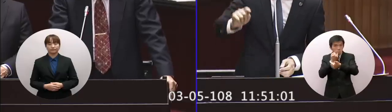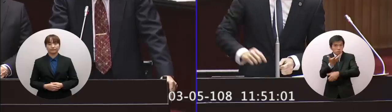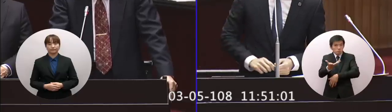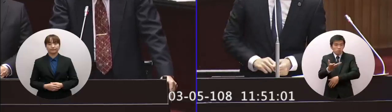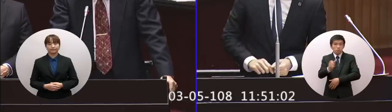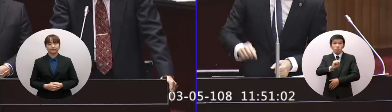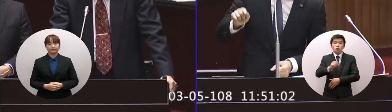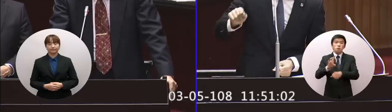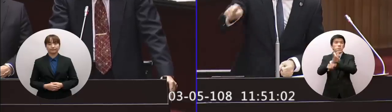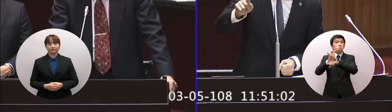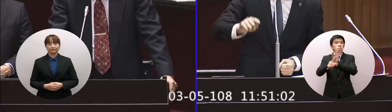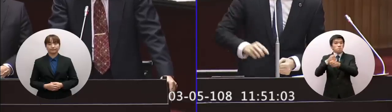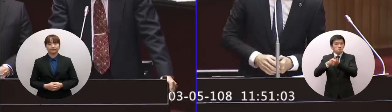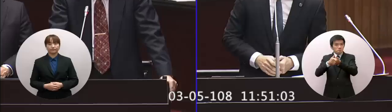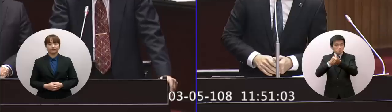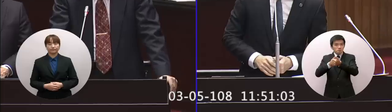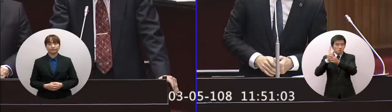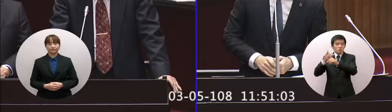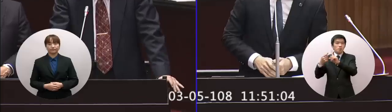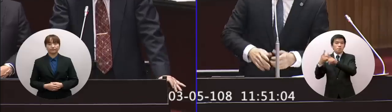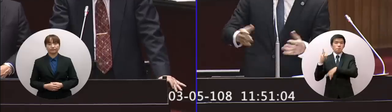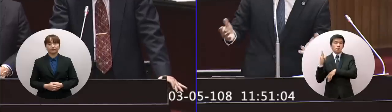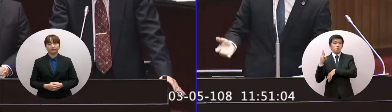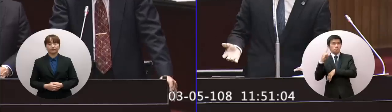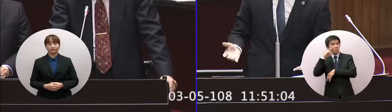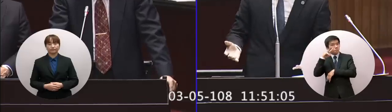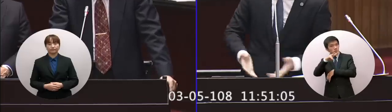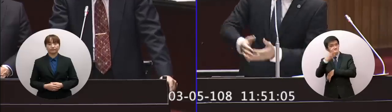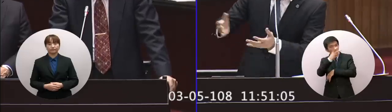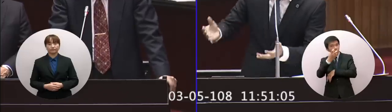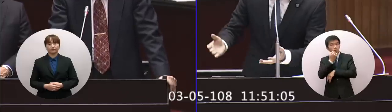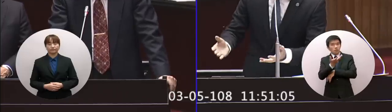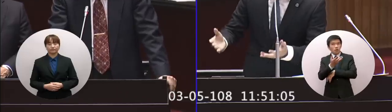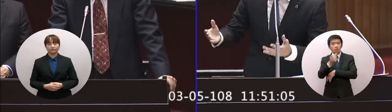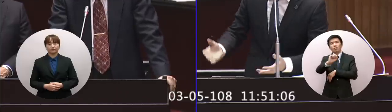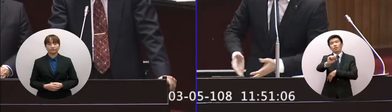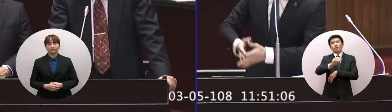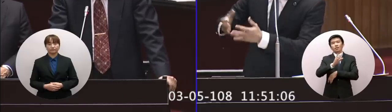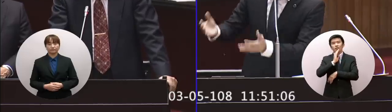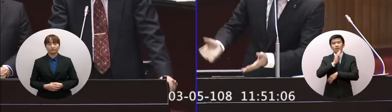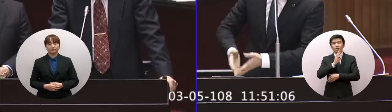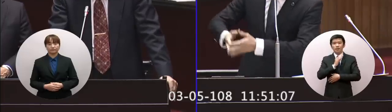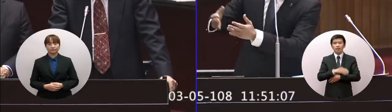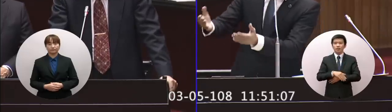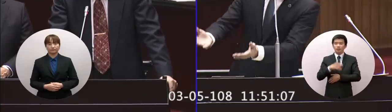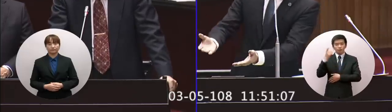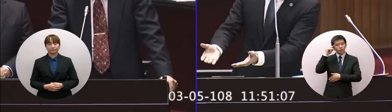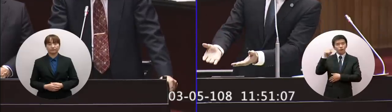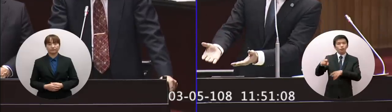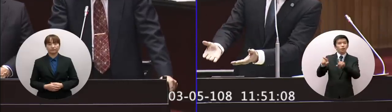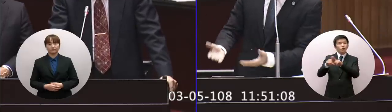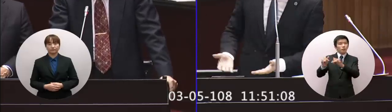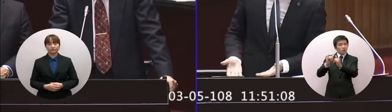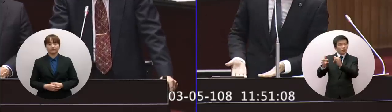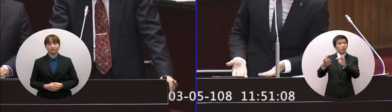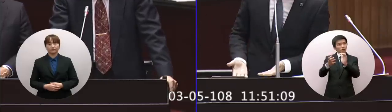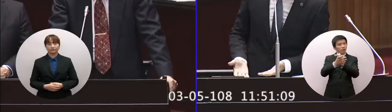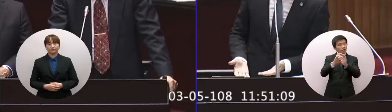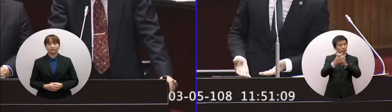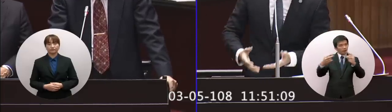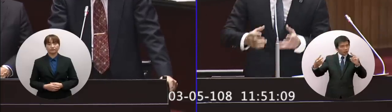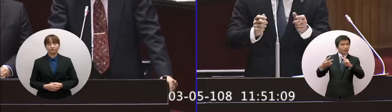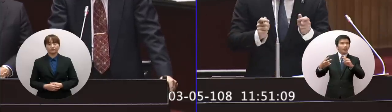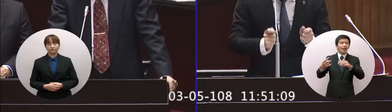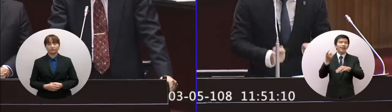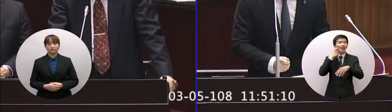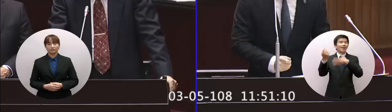监视讲哦，24点钟有人去徛伫个伊门口，无可能嘛？伊嘛会讲，这是一般民间伊见朋友嘛，一定是安尼讲